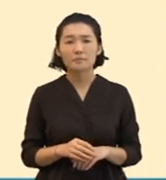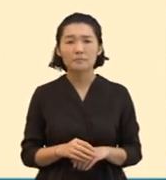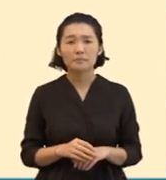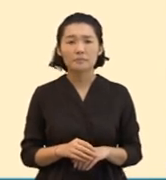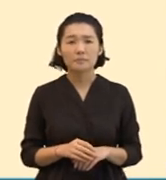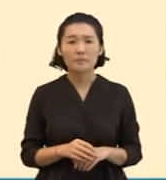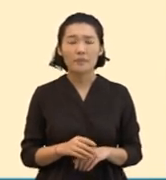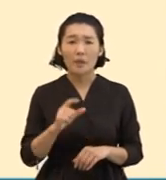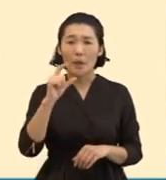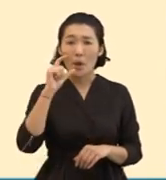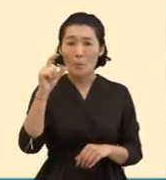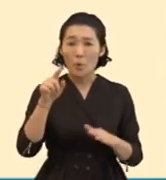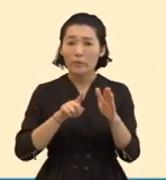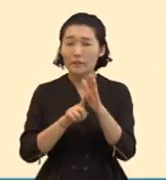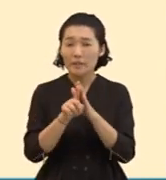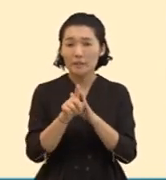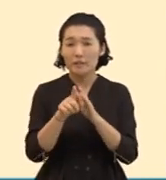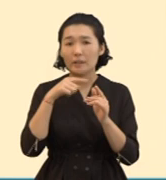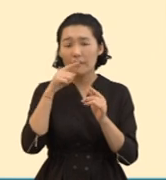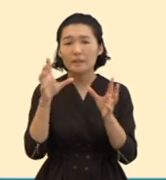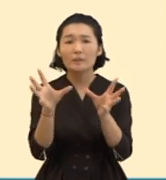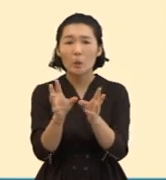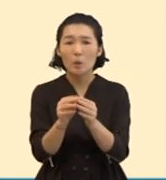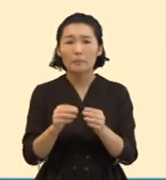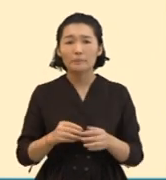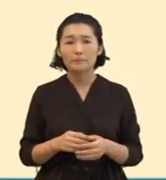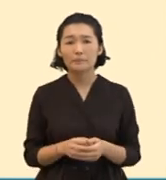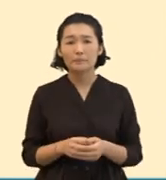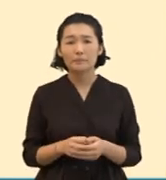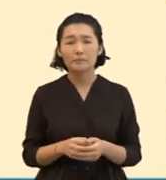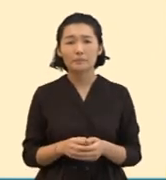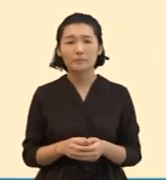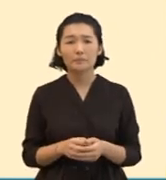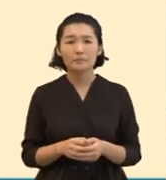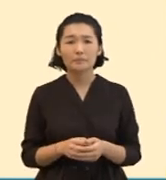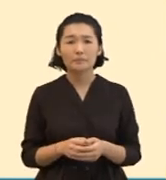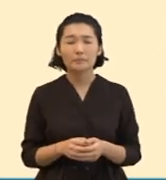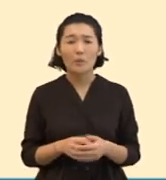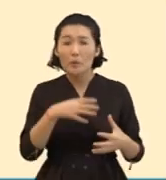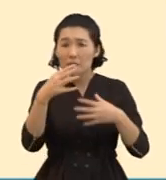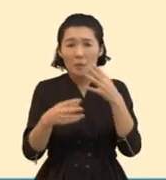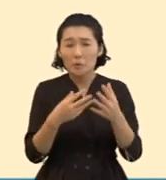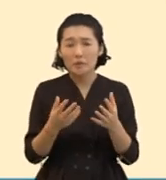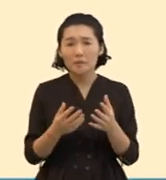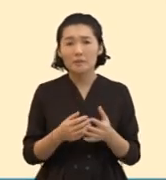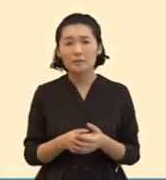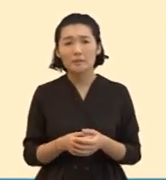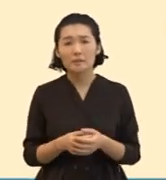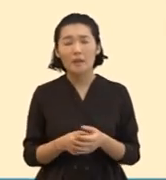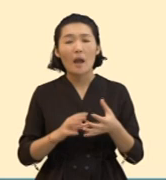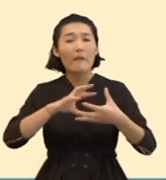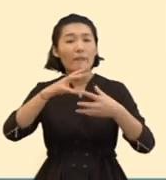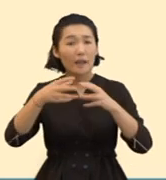буквы начали говорить хором мы сбились и совсем запутались в конце концов